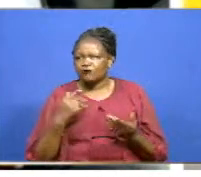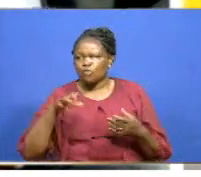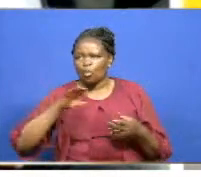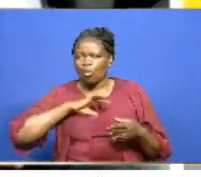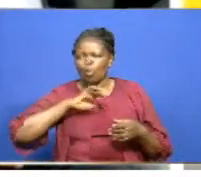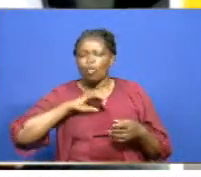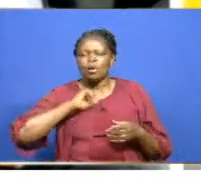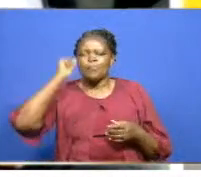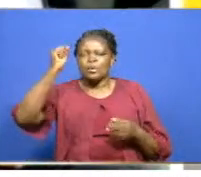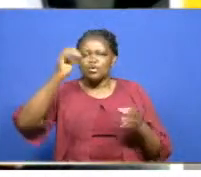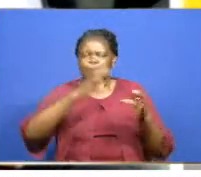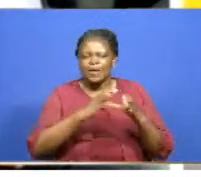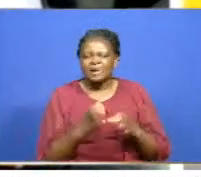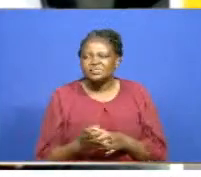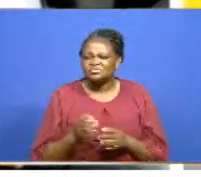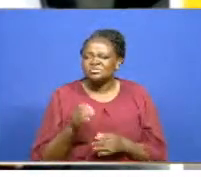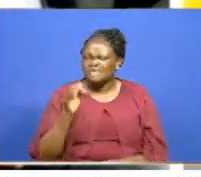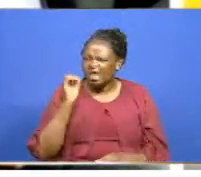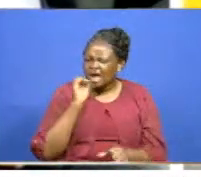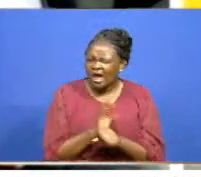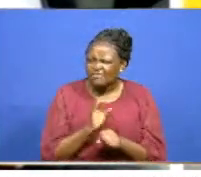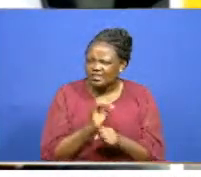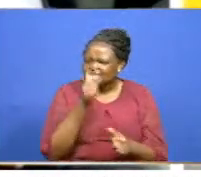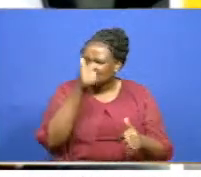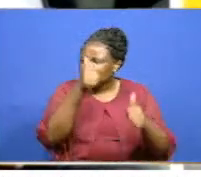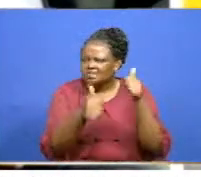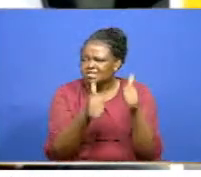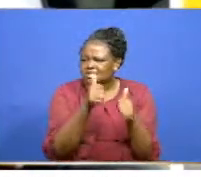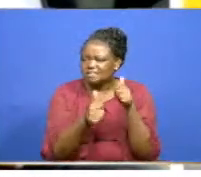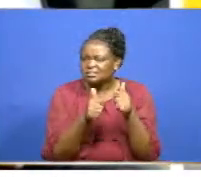cha kisiasa. Pengine kauli yako ni ipi kuhusiana na mwelekeo